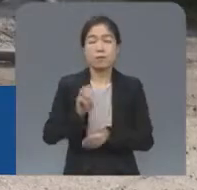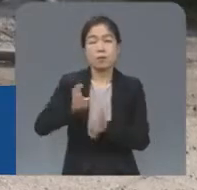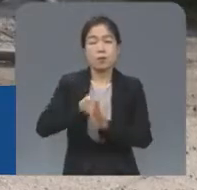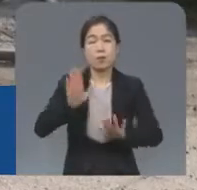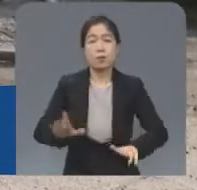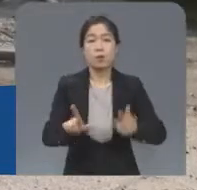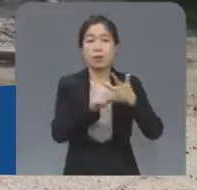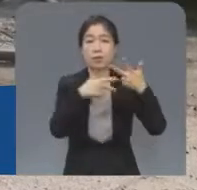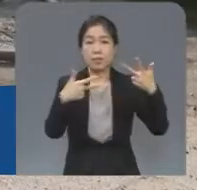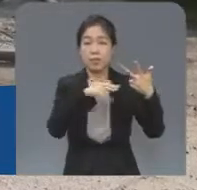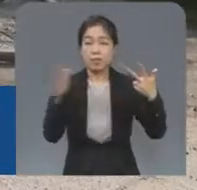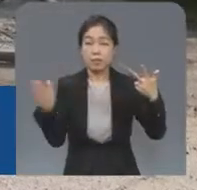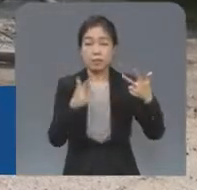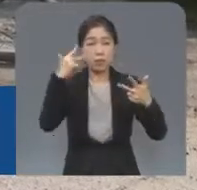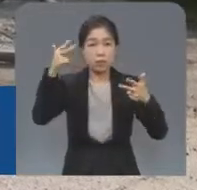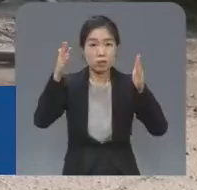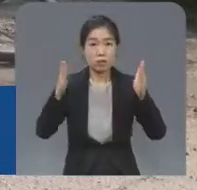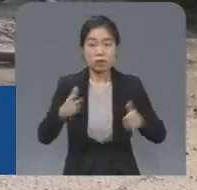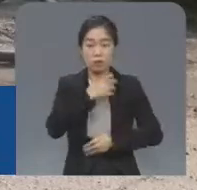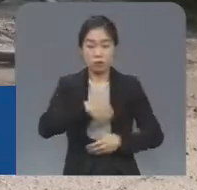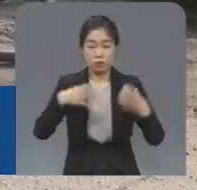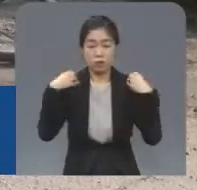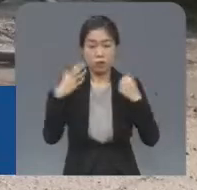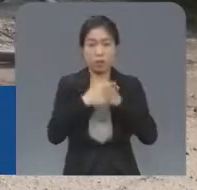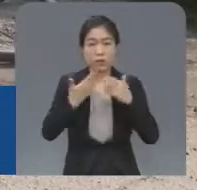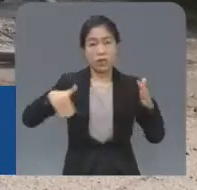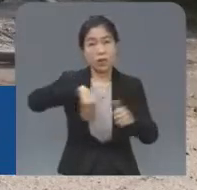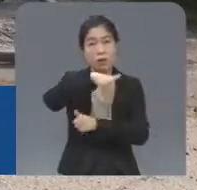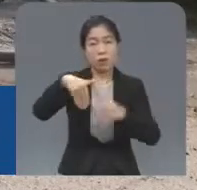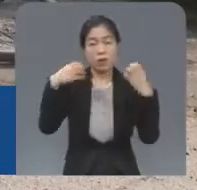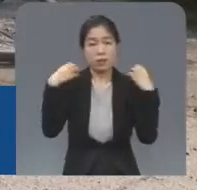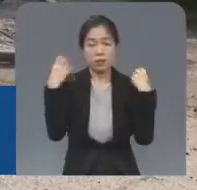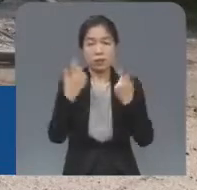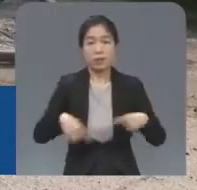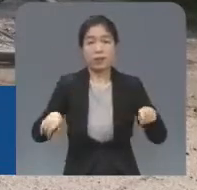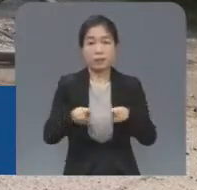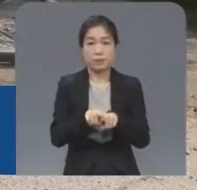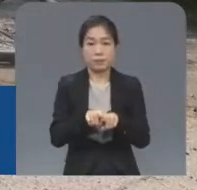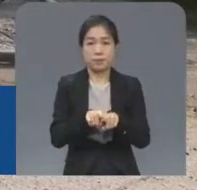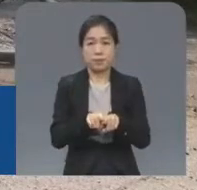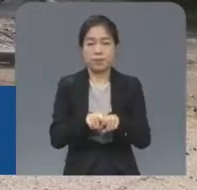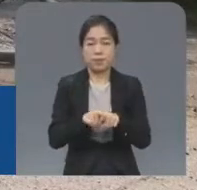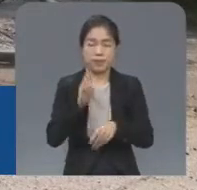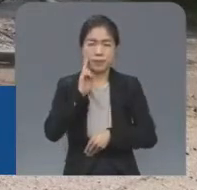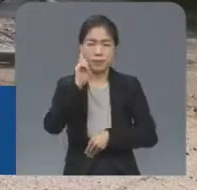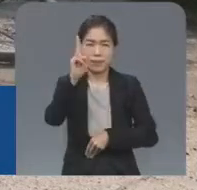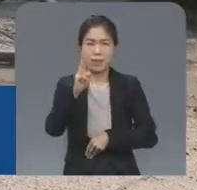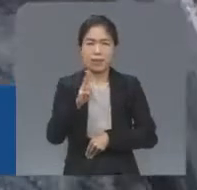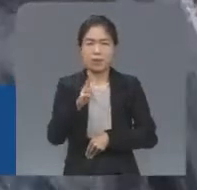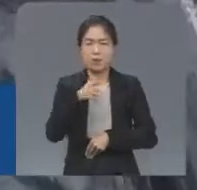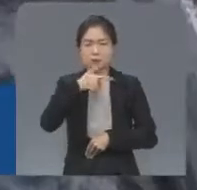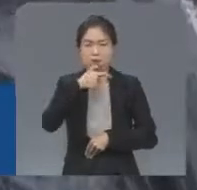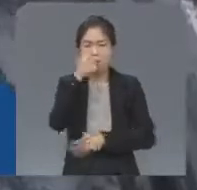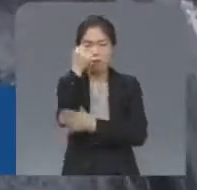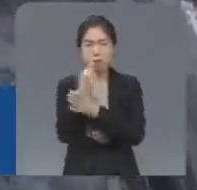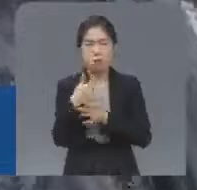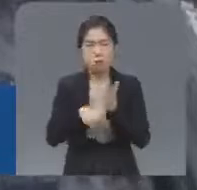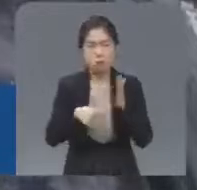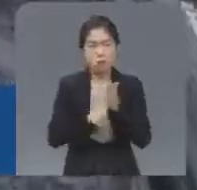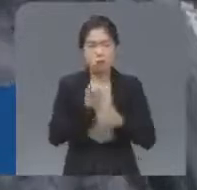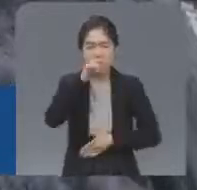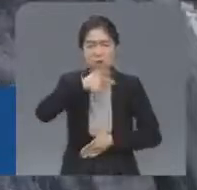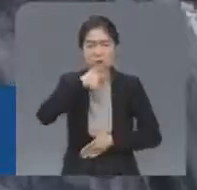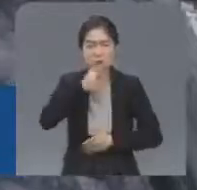오는 7일부터 일주일 동안 구청, 영산강유역환경청 등과 합동으로 고농도 수질오염 물질 또는 폐수를